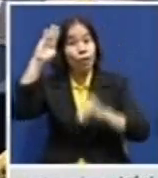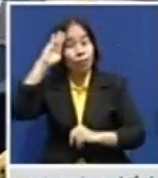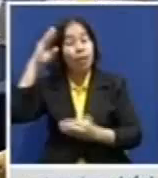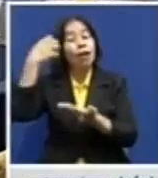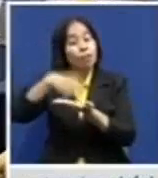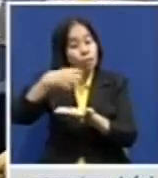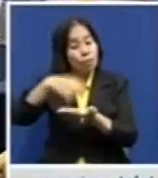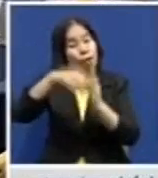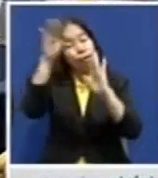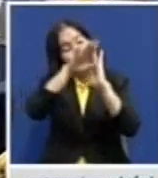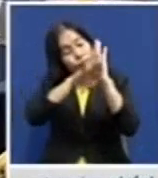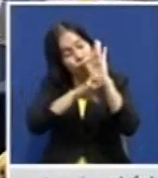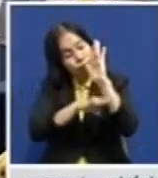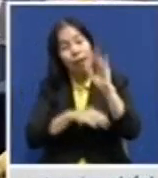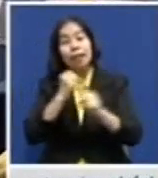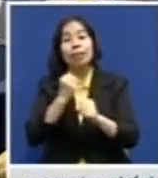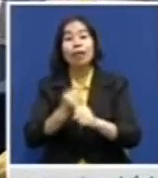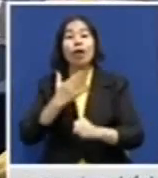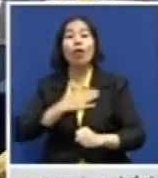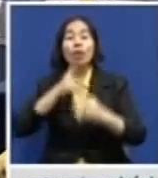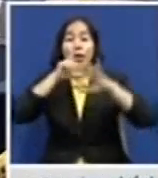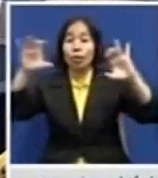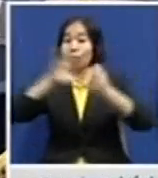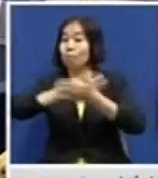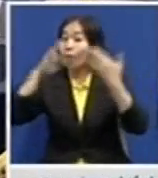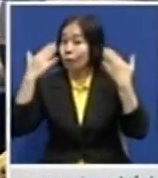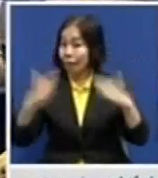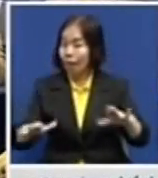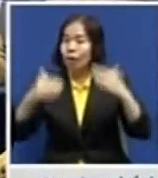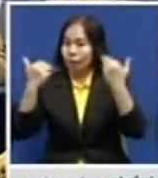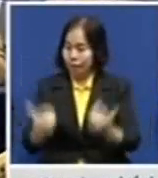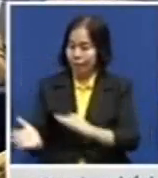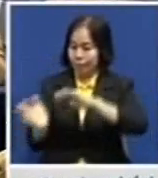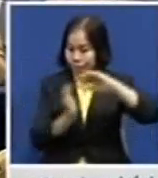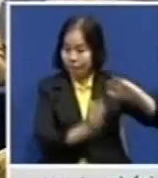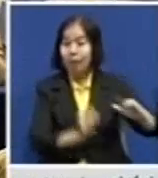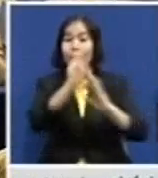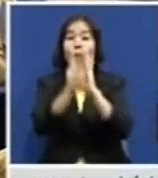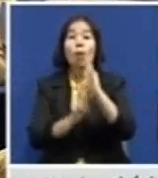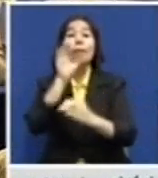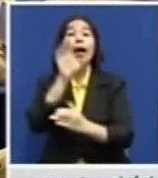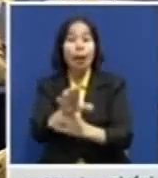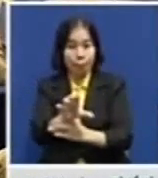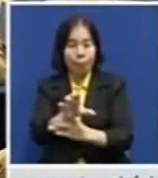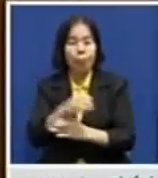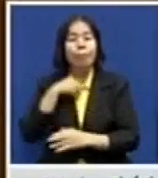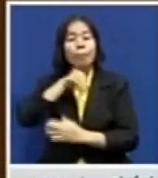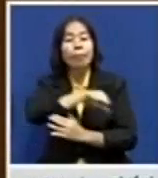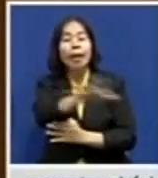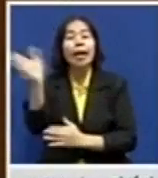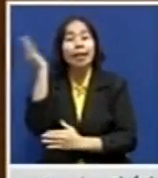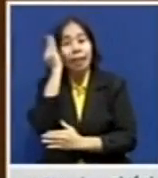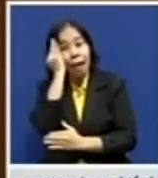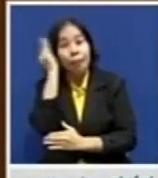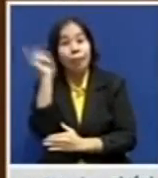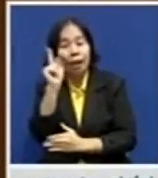ามกฎหมายรัฐธรรมนูญนะครับเรียบร้อยแล้วข้อบังคับต่อไปนี้ผมขอเรียนให้ที่ประชุมทราบทุกฝ่ายนะครับ